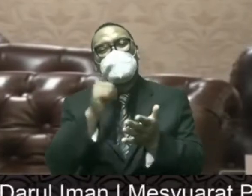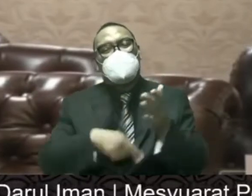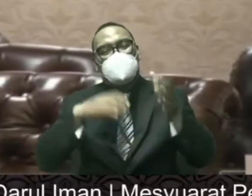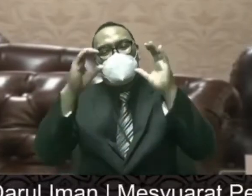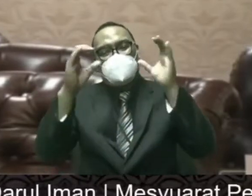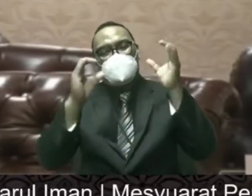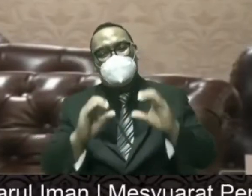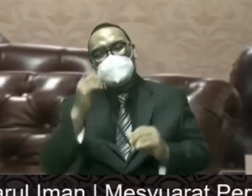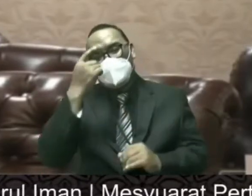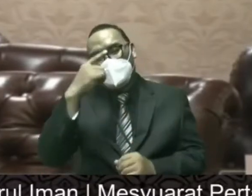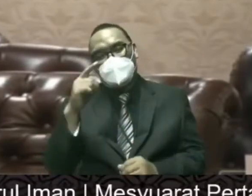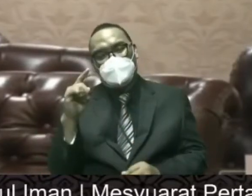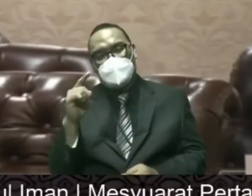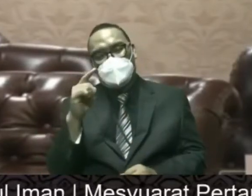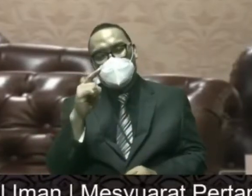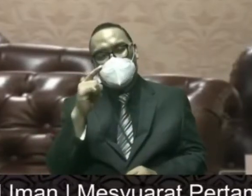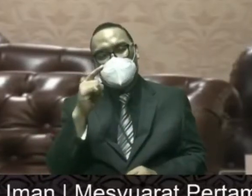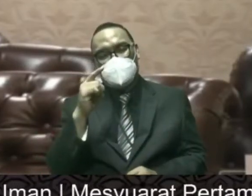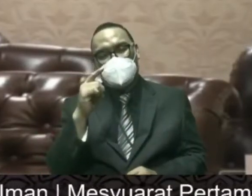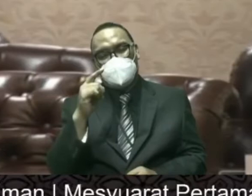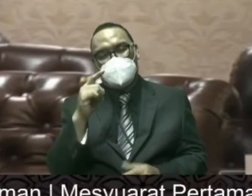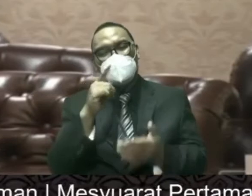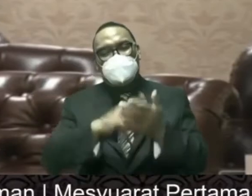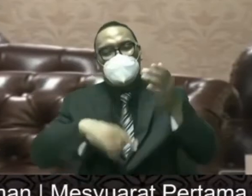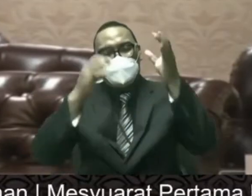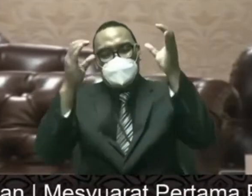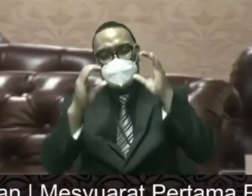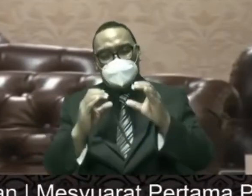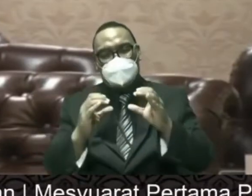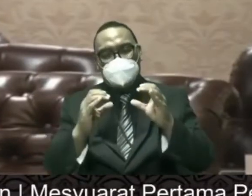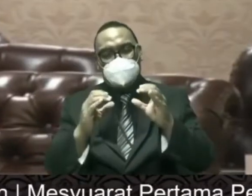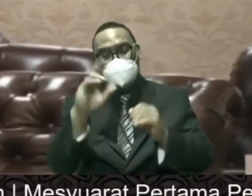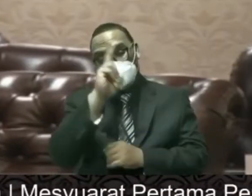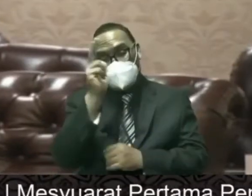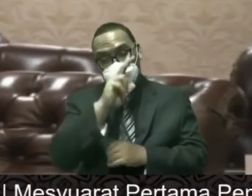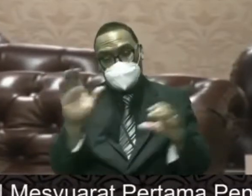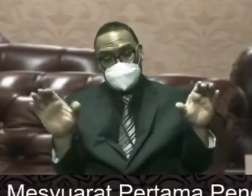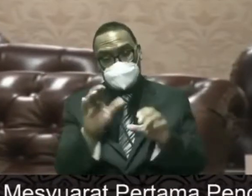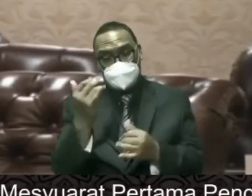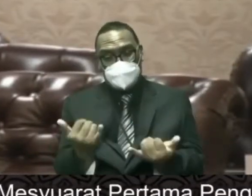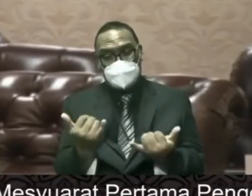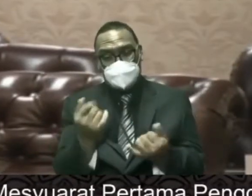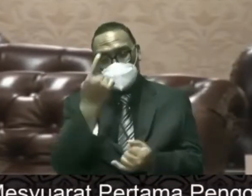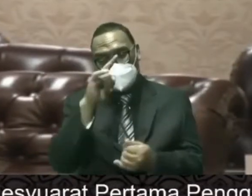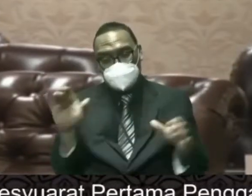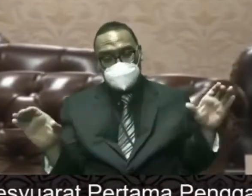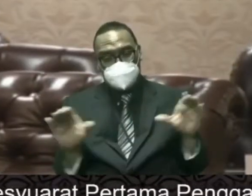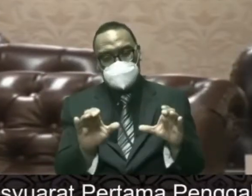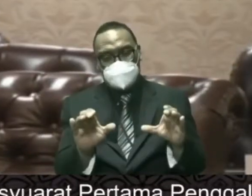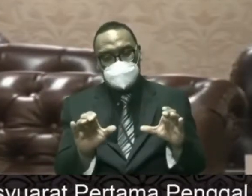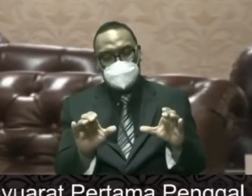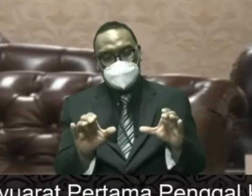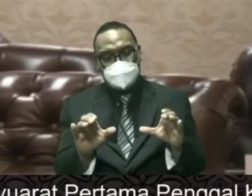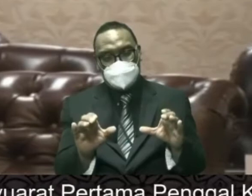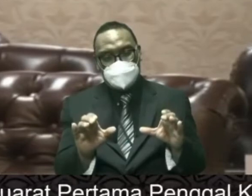Ian telah dan sedang sedang akan diambil oleh kerajaan bagi menghasilkan penghasilan